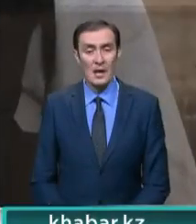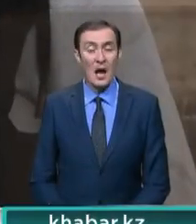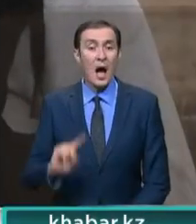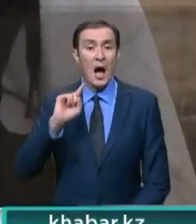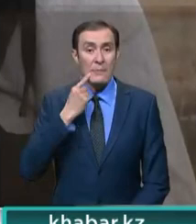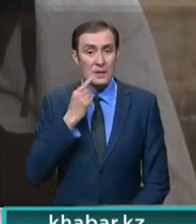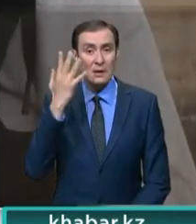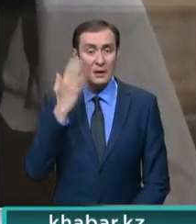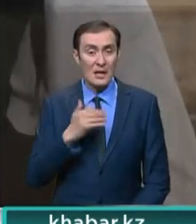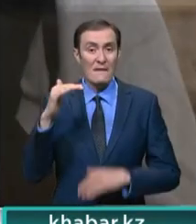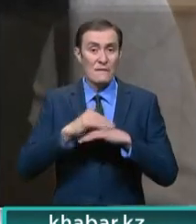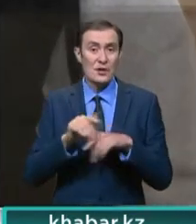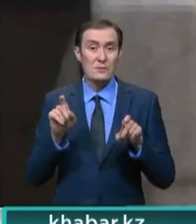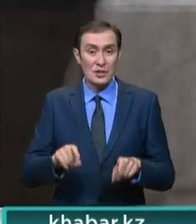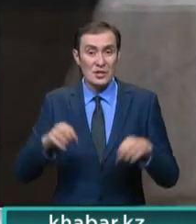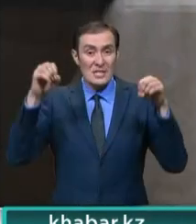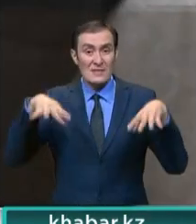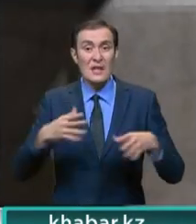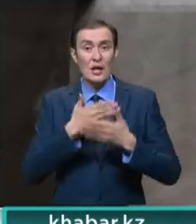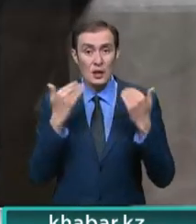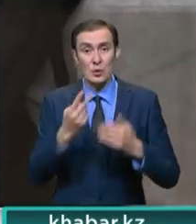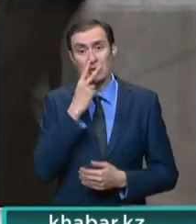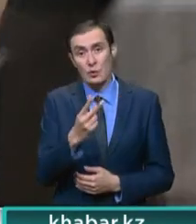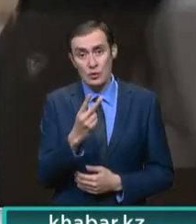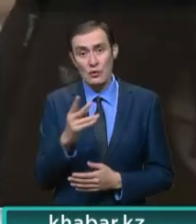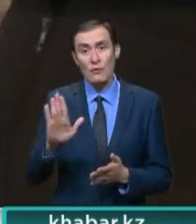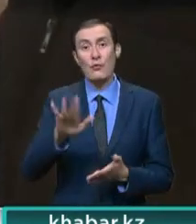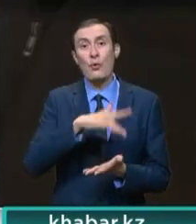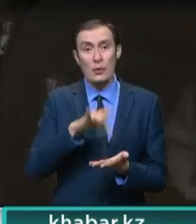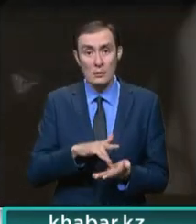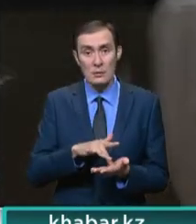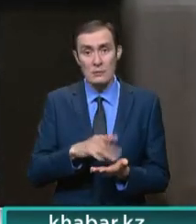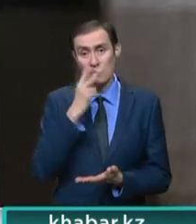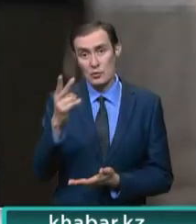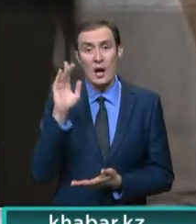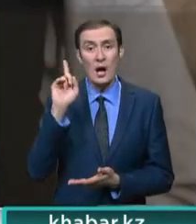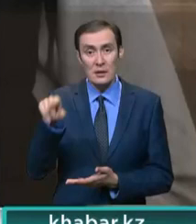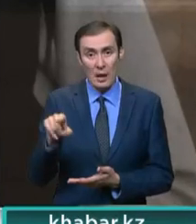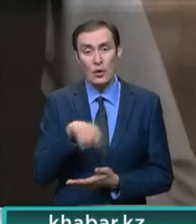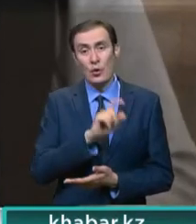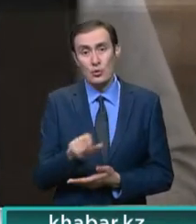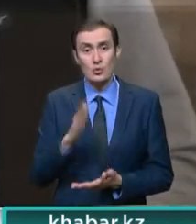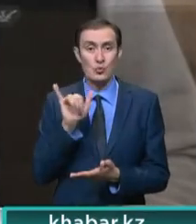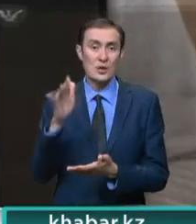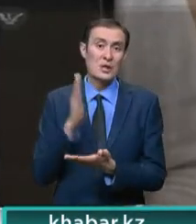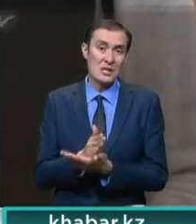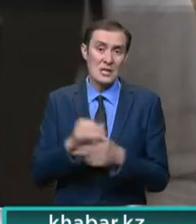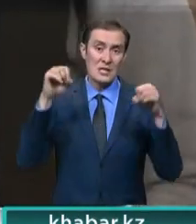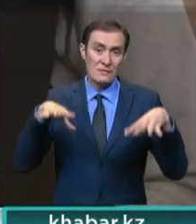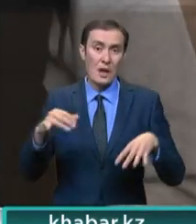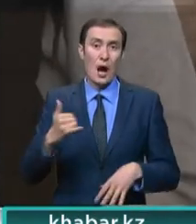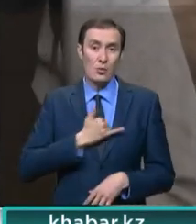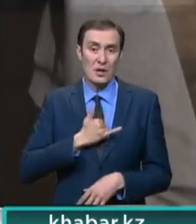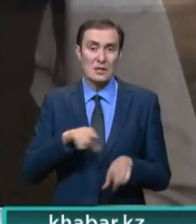Обидно, когда вечером сидишь без света дома, смотришь на город, и они там, люди сидят все со светом, а ты сидишь здесь